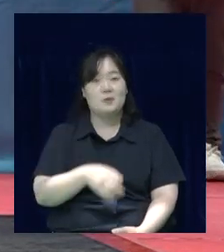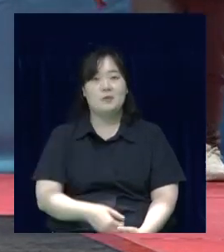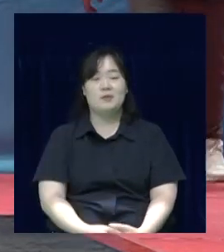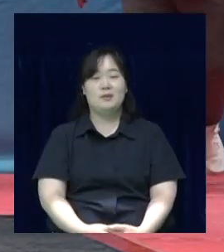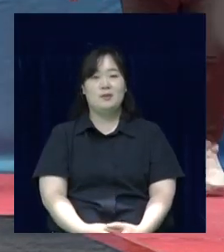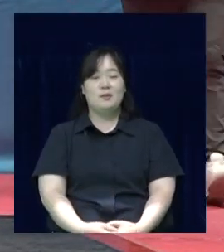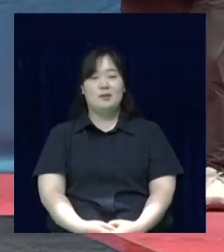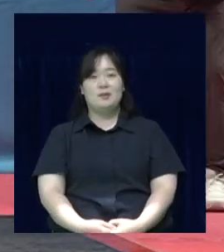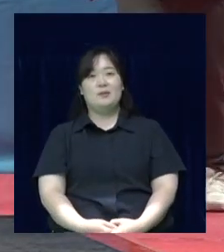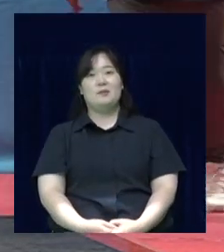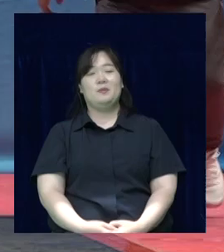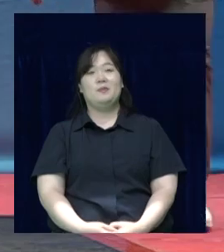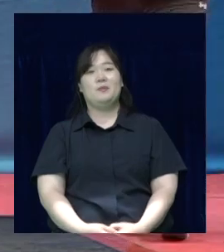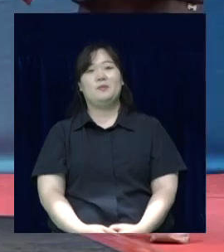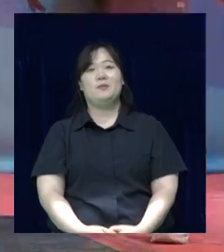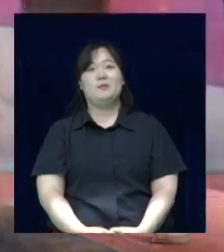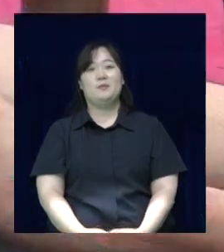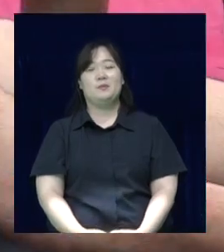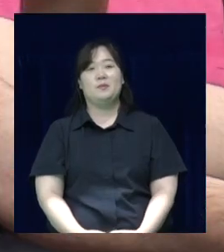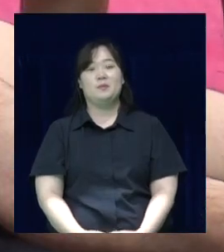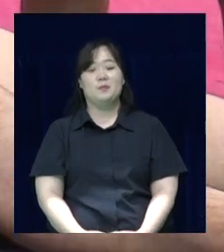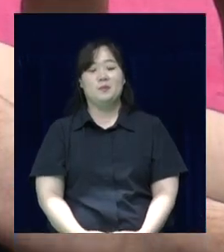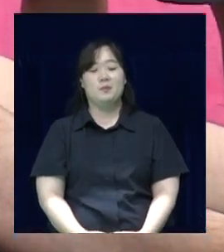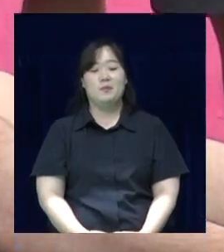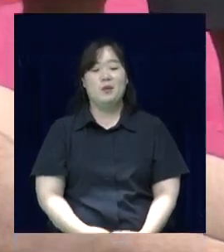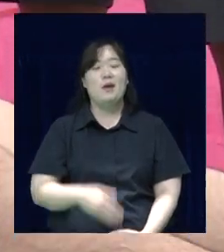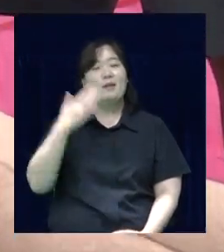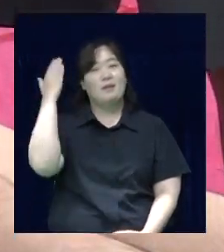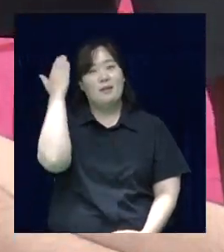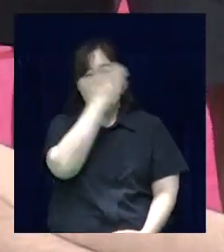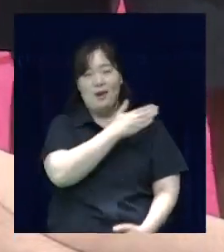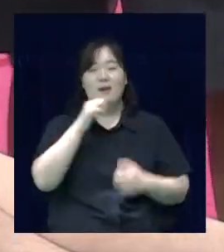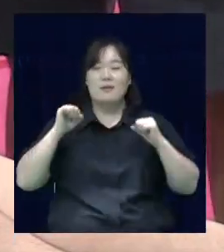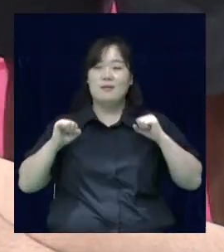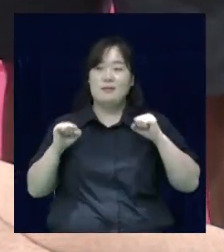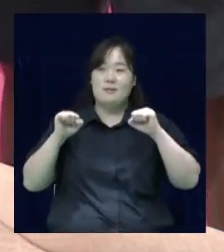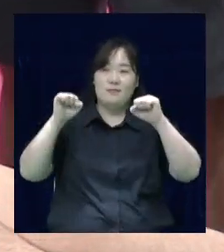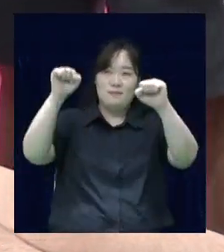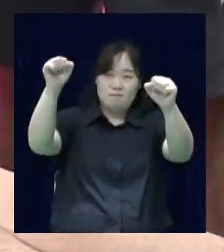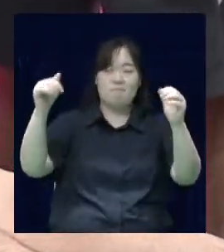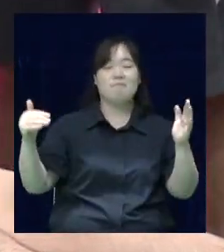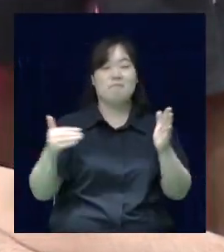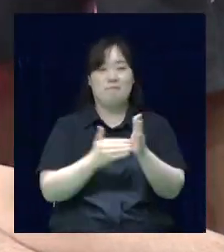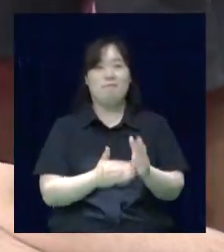네. 아, 자세가 아주 깔끔한데. 네. 예.